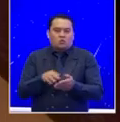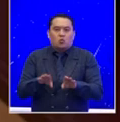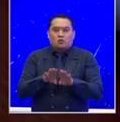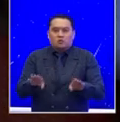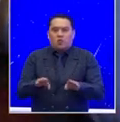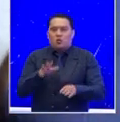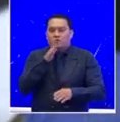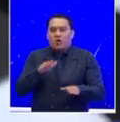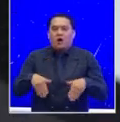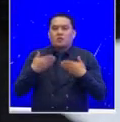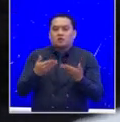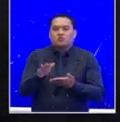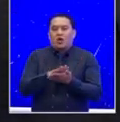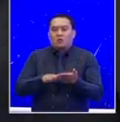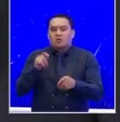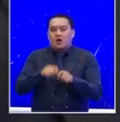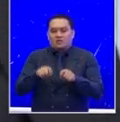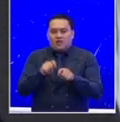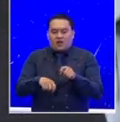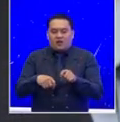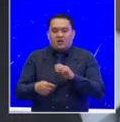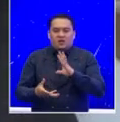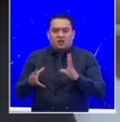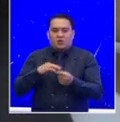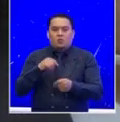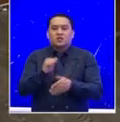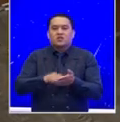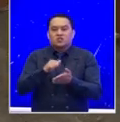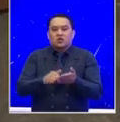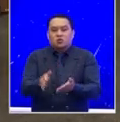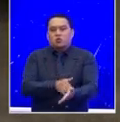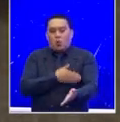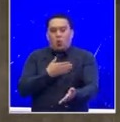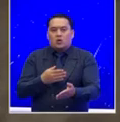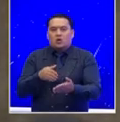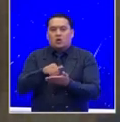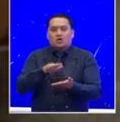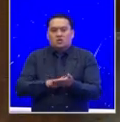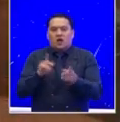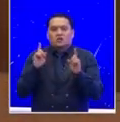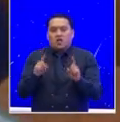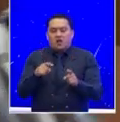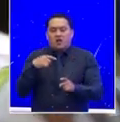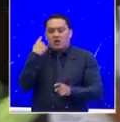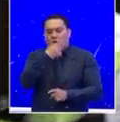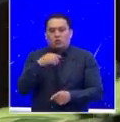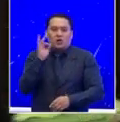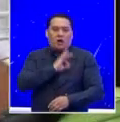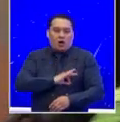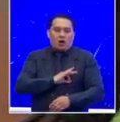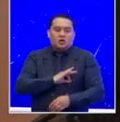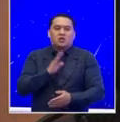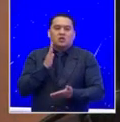сказывается на сроках обработки заявлений и проверки данных. Еще одна причина затягивания сроков – регистрация заявок от лиц, имеющих доход,